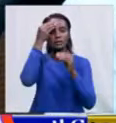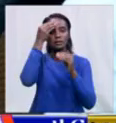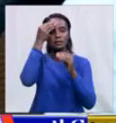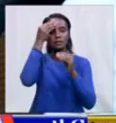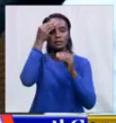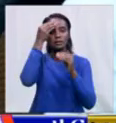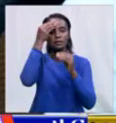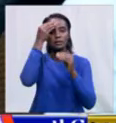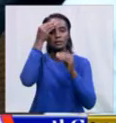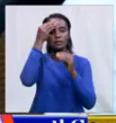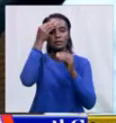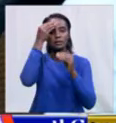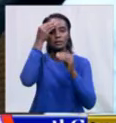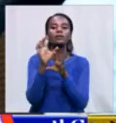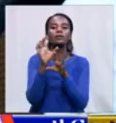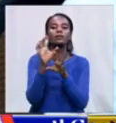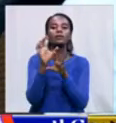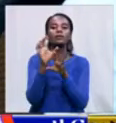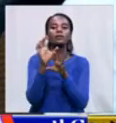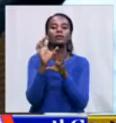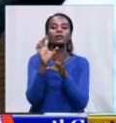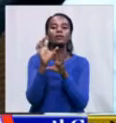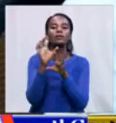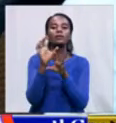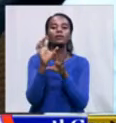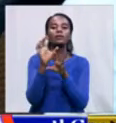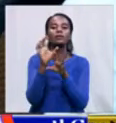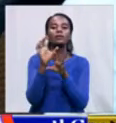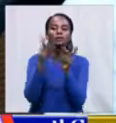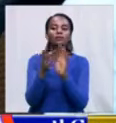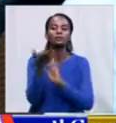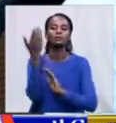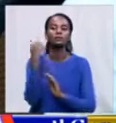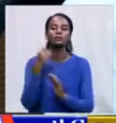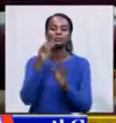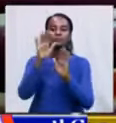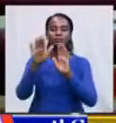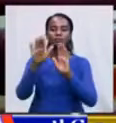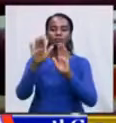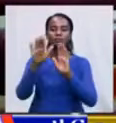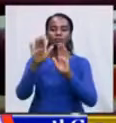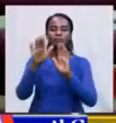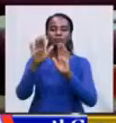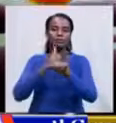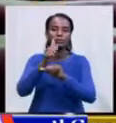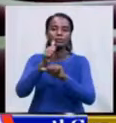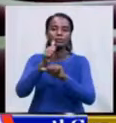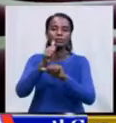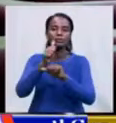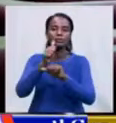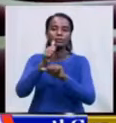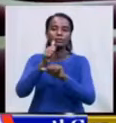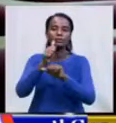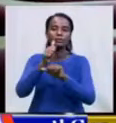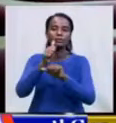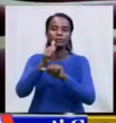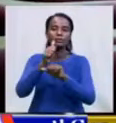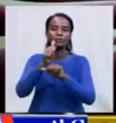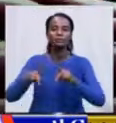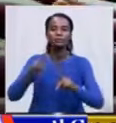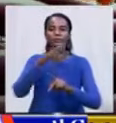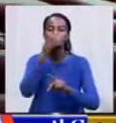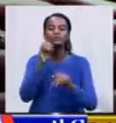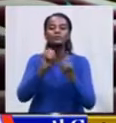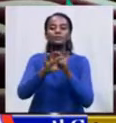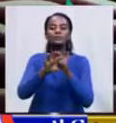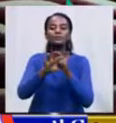ተገቢውን ጥንቃቄ ያለማድረግ ሁኔታ የተስተዋለባቸው የገበያ ስፍራዎች እንደነበሩም ተገምግሟል። ባሳለፍነው የፋሲካ በዓል አከባበር ላይ ህብረተሰቡ ለቫይረሱ